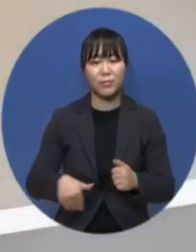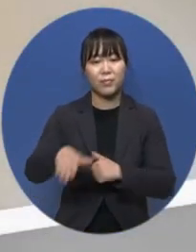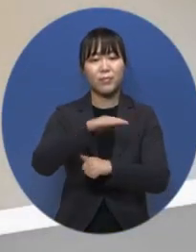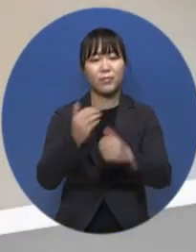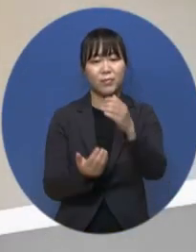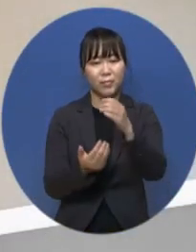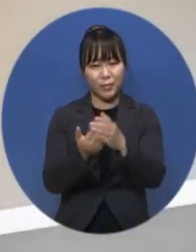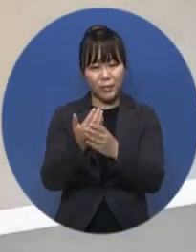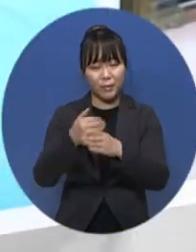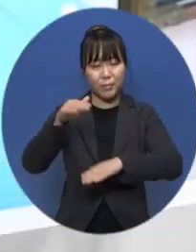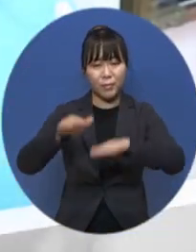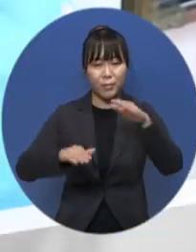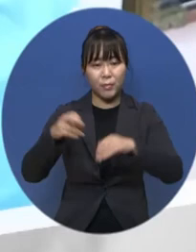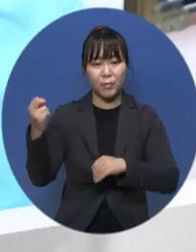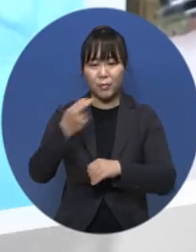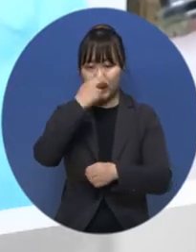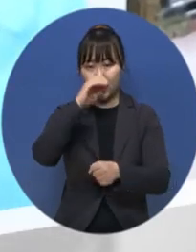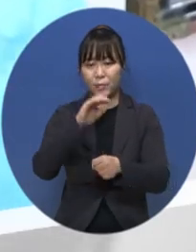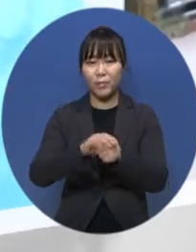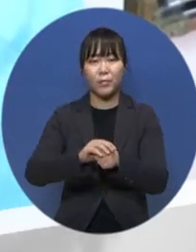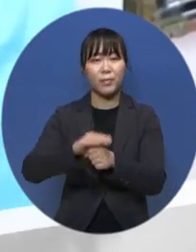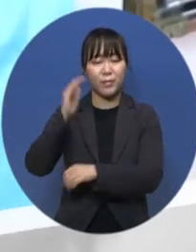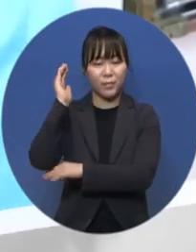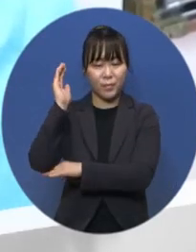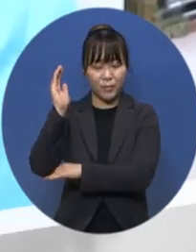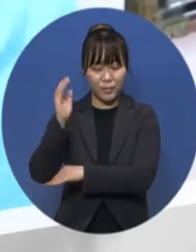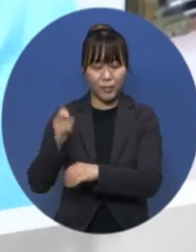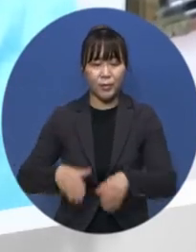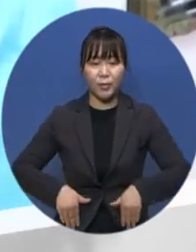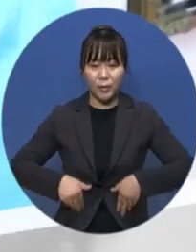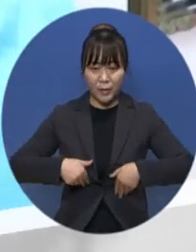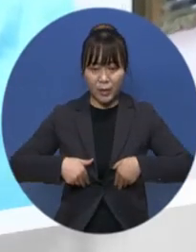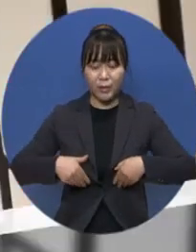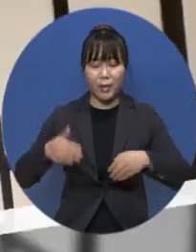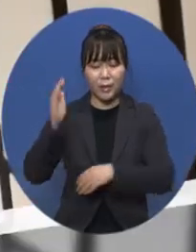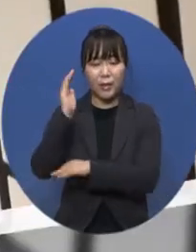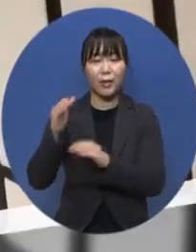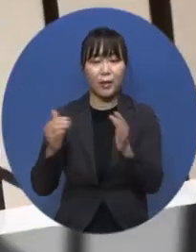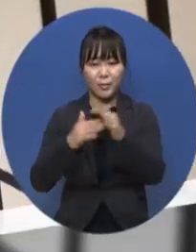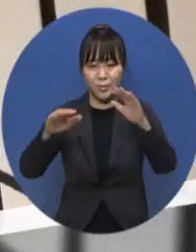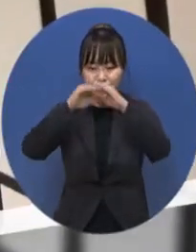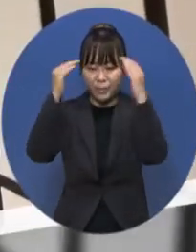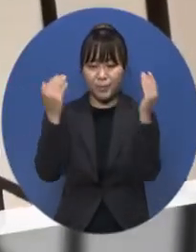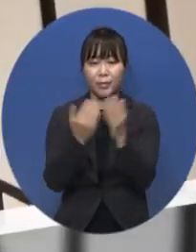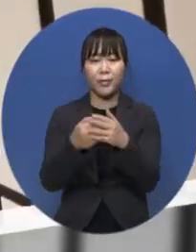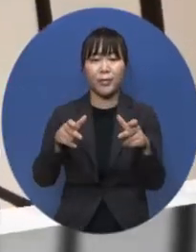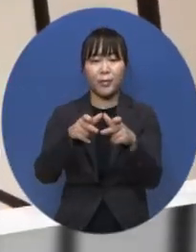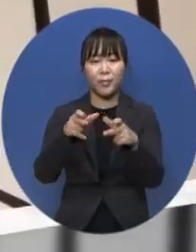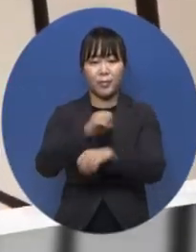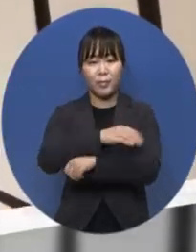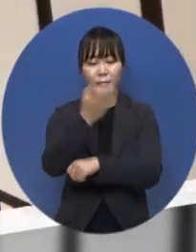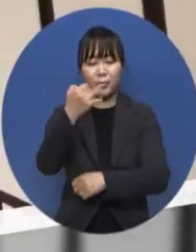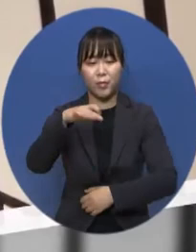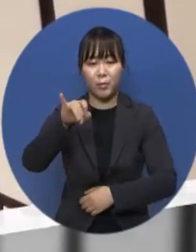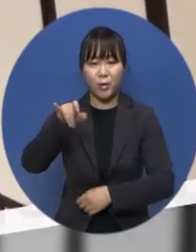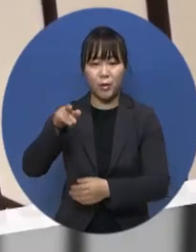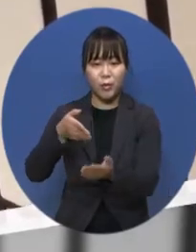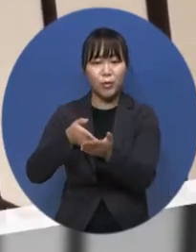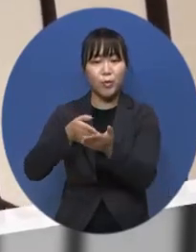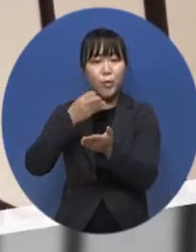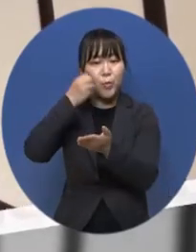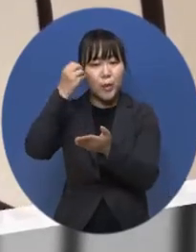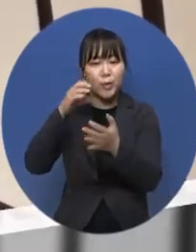우리 주변에서 일어나는 불공정한 사례부터 억울한 사연, 따뜻한 미담까지 장애인신문과